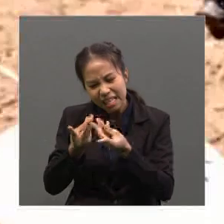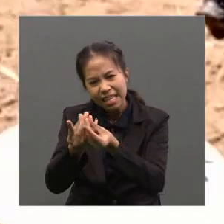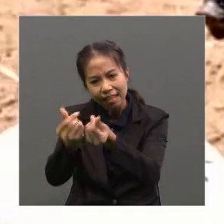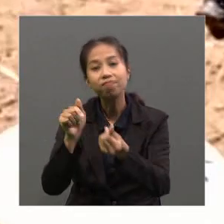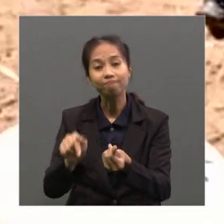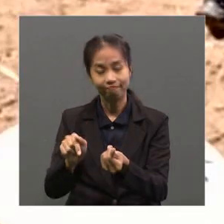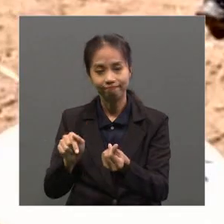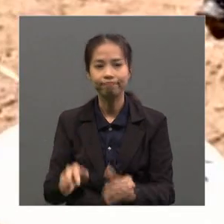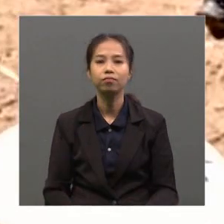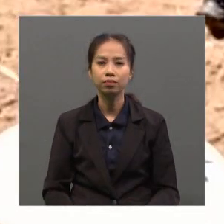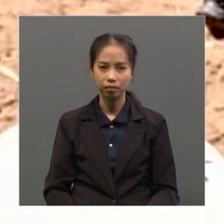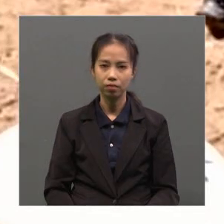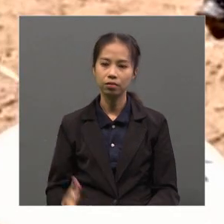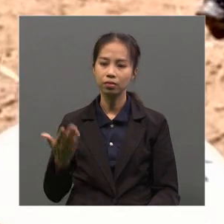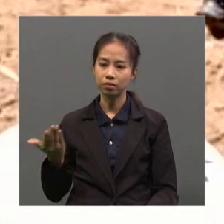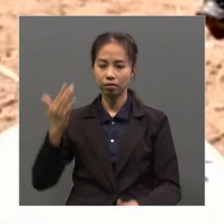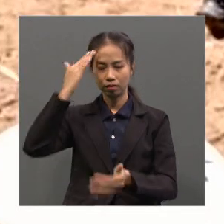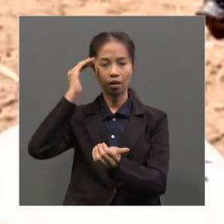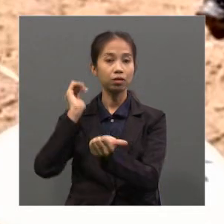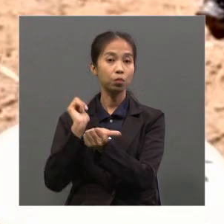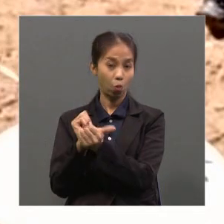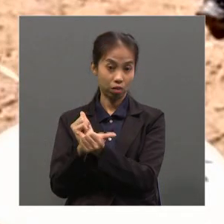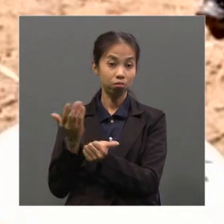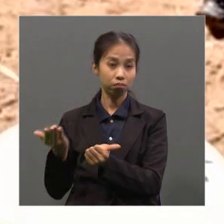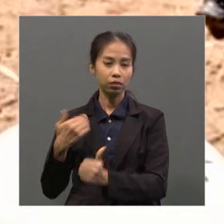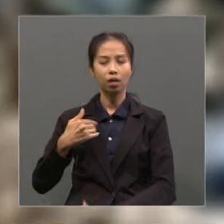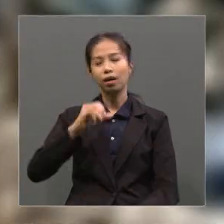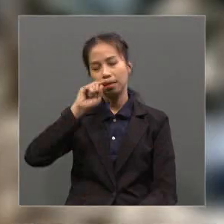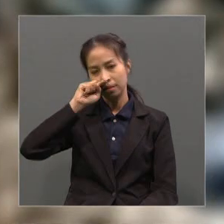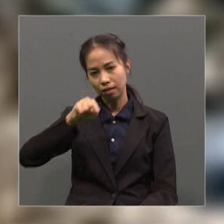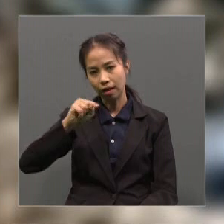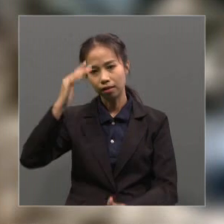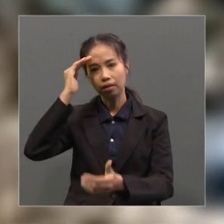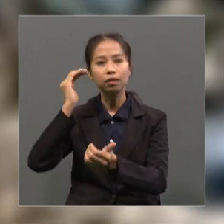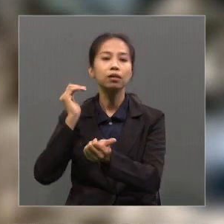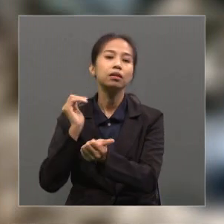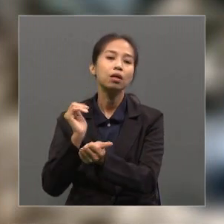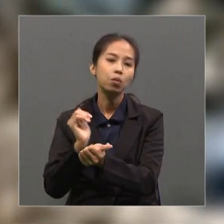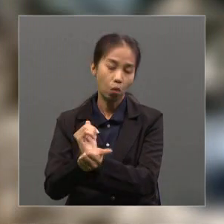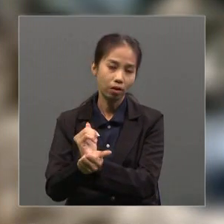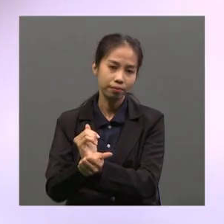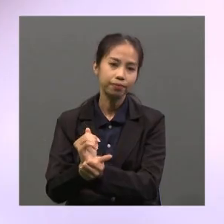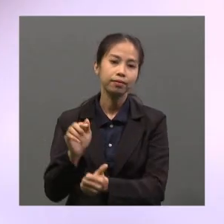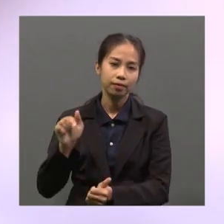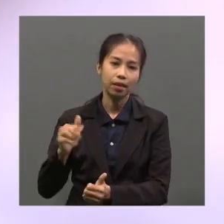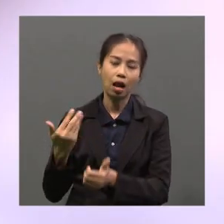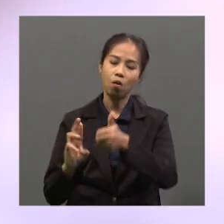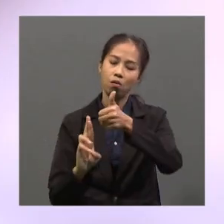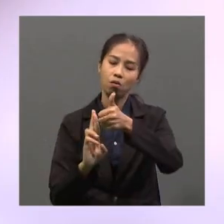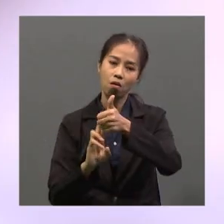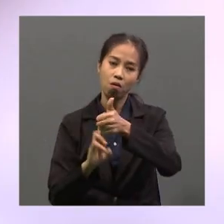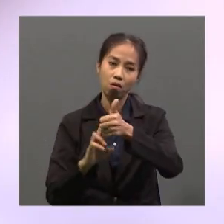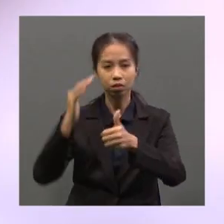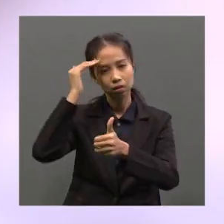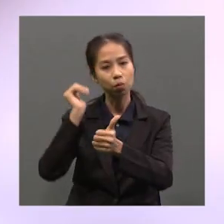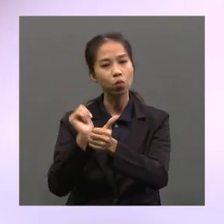อัคราเดชพิมลศรีผู้บัญชาการตำรวจภูธรภาค 6ครับได้มอบหมายให้พล.ตบัณฑิตตุงคะเสรีรองผู้บัญชาการ